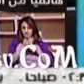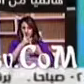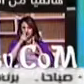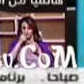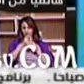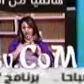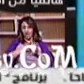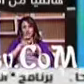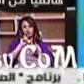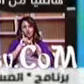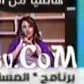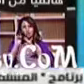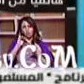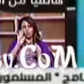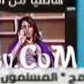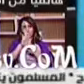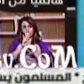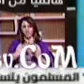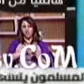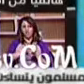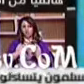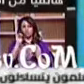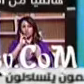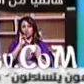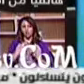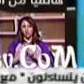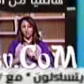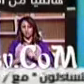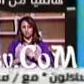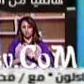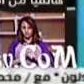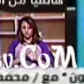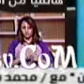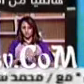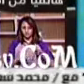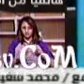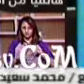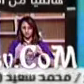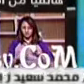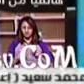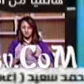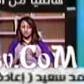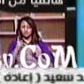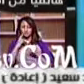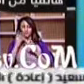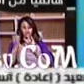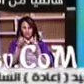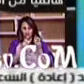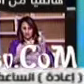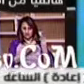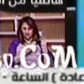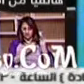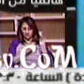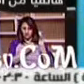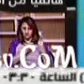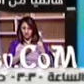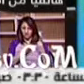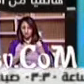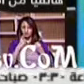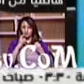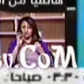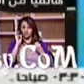ققه الاخوان المسلمين في مظاهرات امس بربعه العدويه ا و ويطلبون